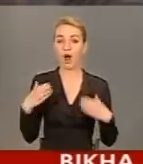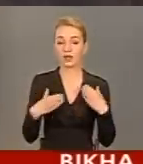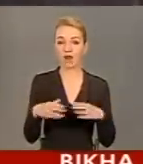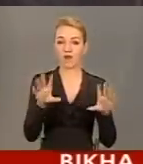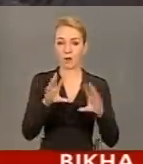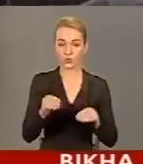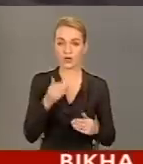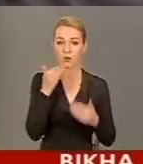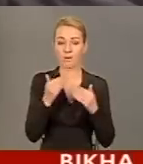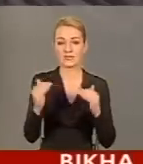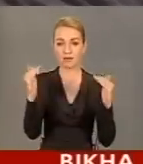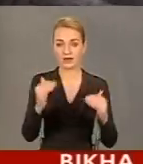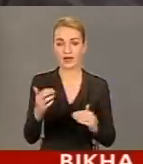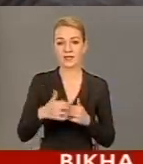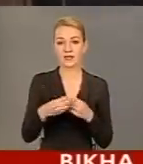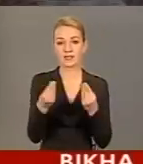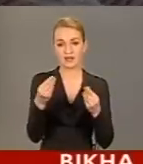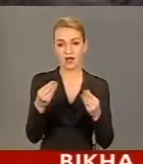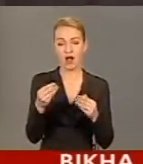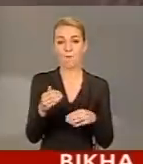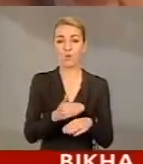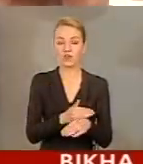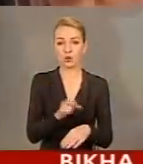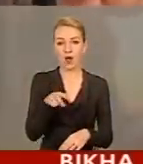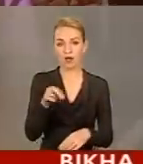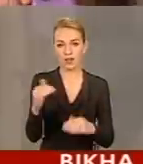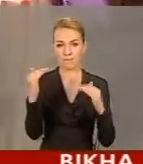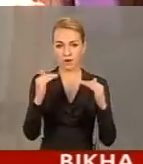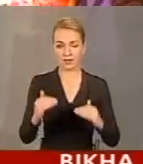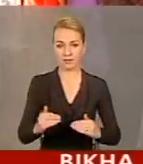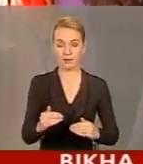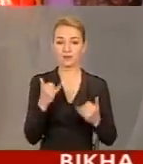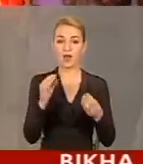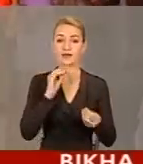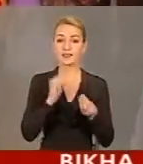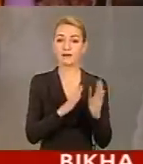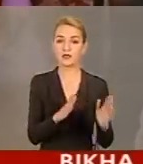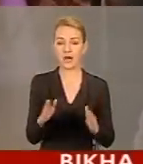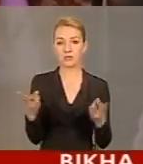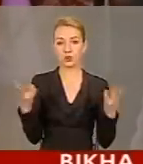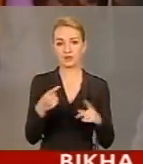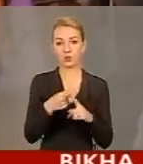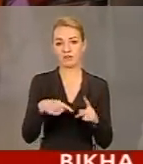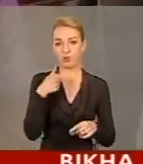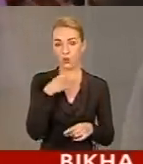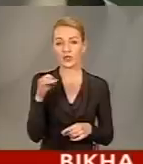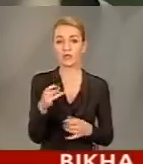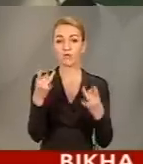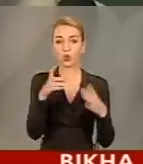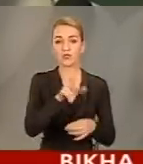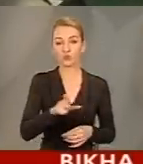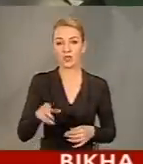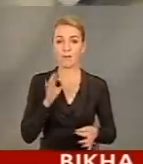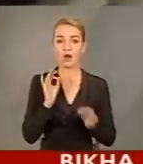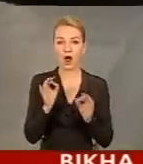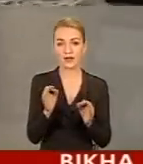і попит спаде, середня ціна на харчі повільно, але падатиме. Для стабілізації, кажуть, потрібно десь півроку. І простим людям